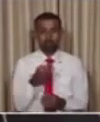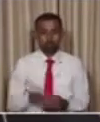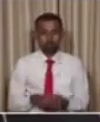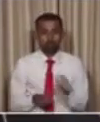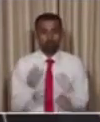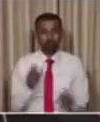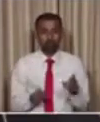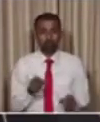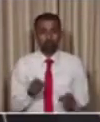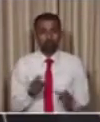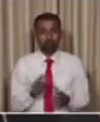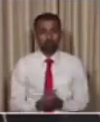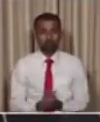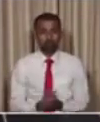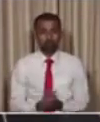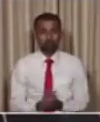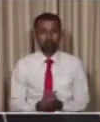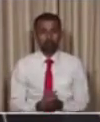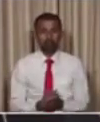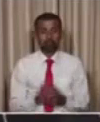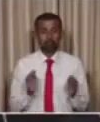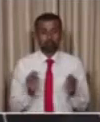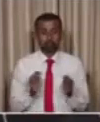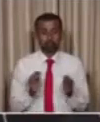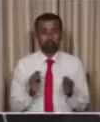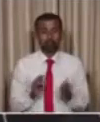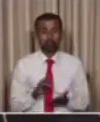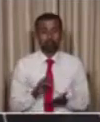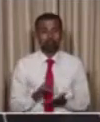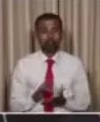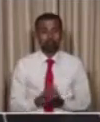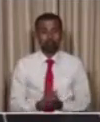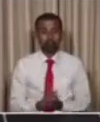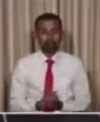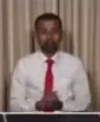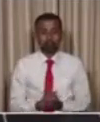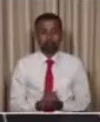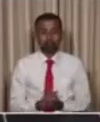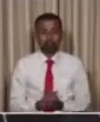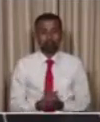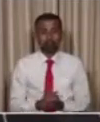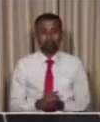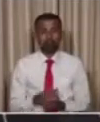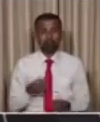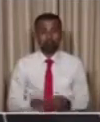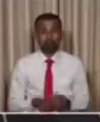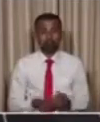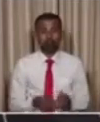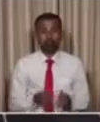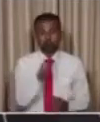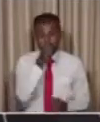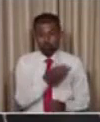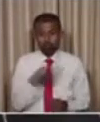පිරිසගේ ලයිස්තුව මේ සාමාන්‍ය සුළුවා මැද පරිමාණ කට්ටිය නෙවෙයි, මේවා මත ලේ උරාබන මාපිලන් මෙන් ඉන්න